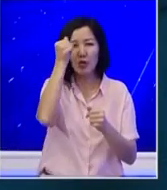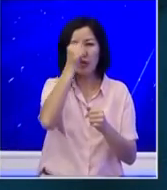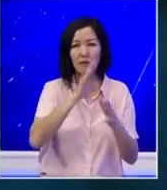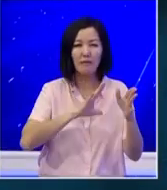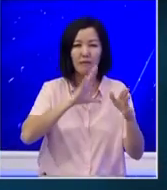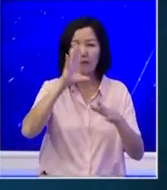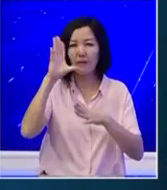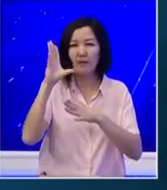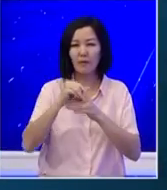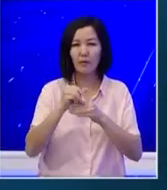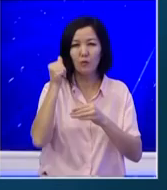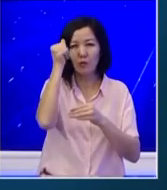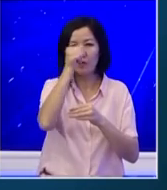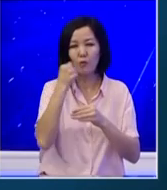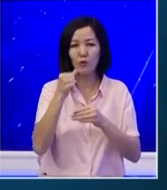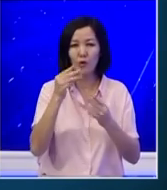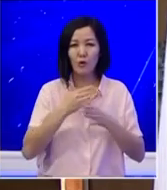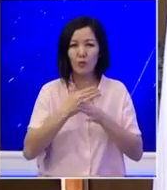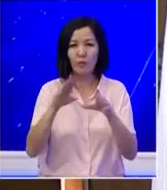жағдайда болсын көмектесіп келеді.